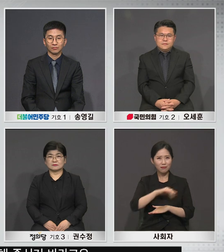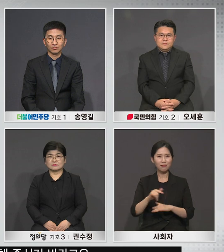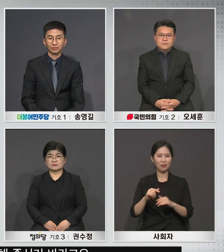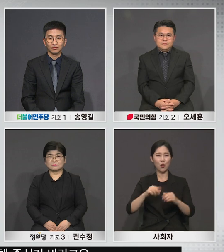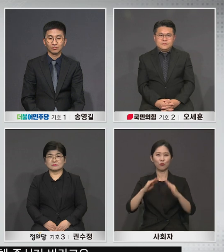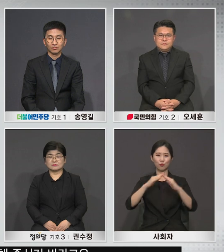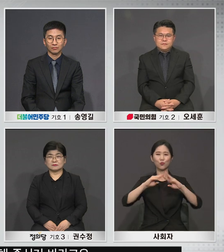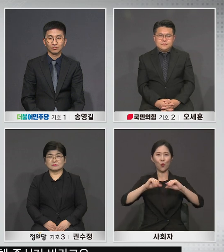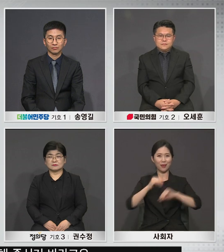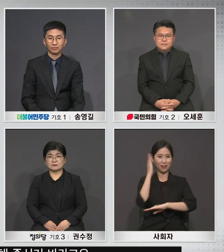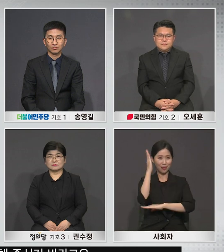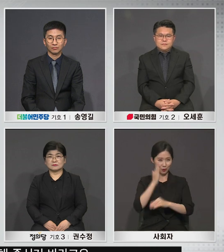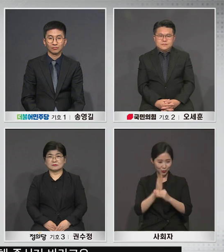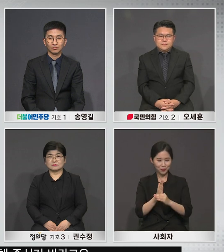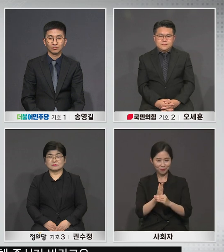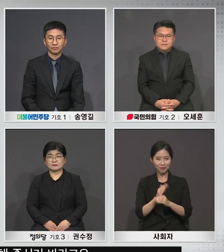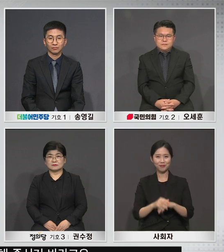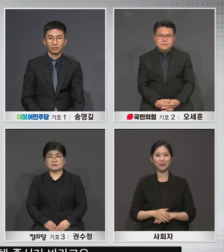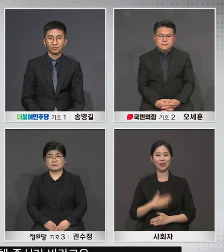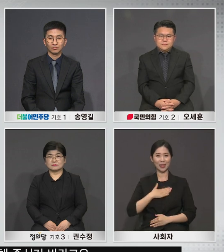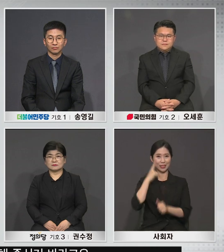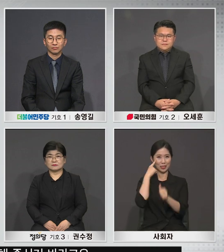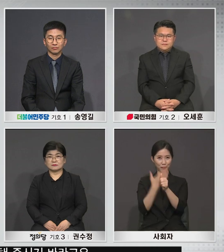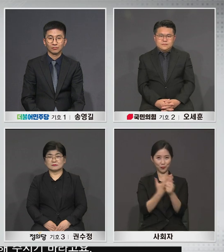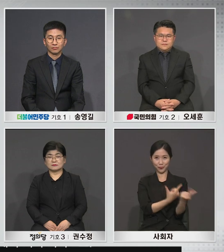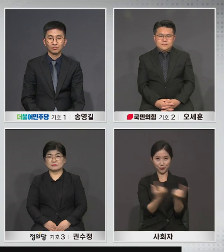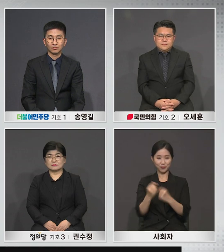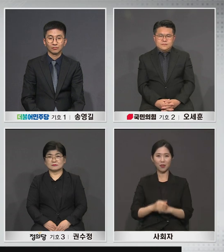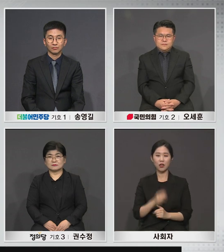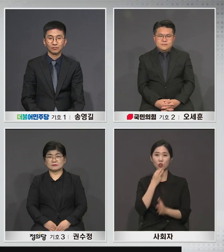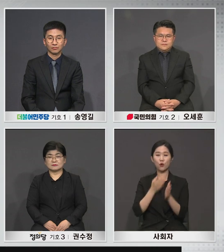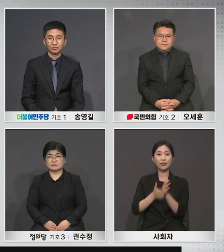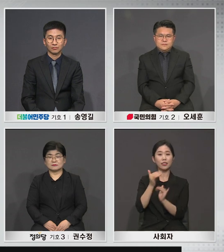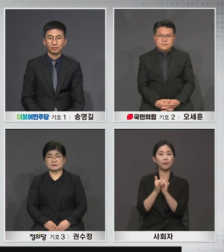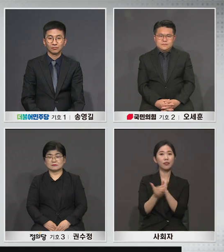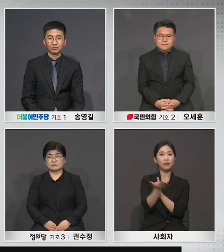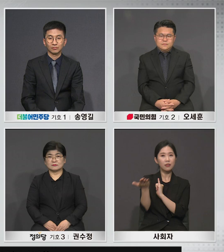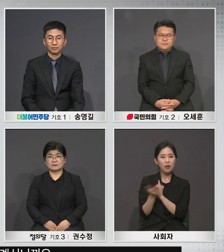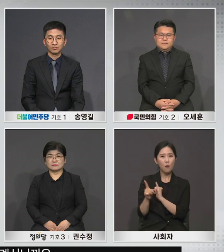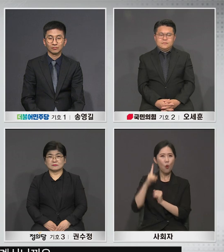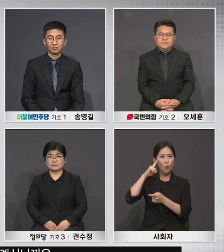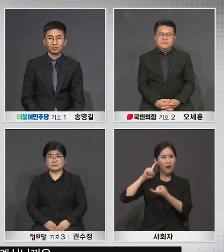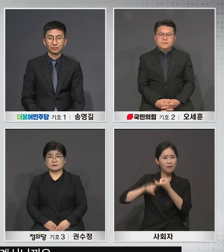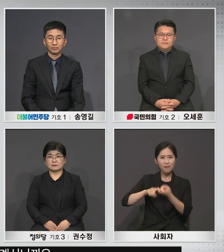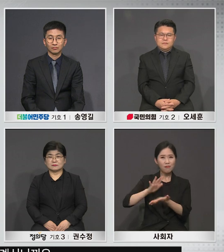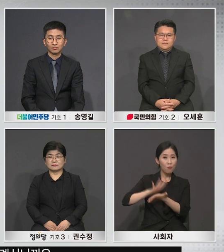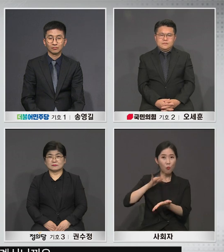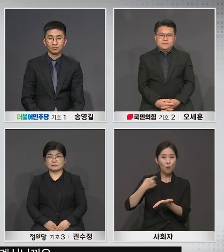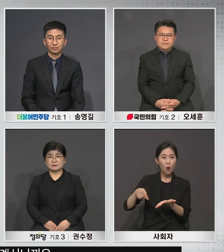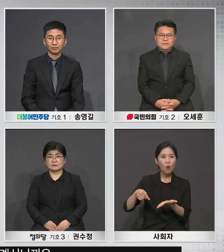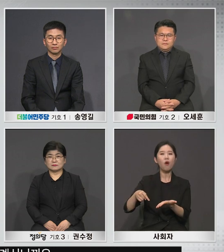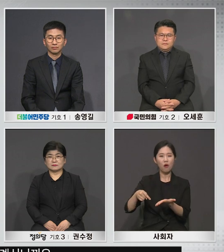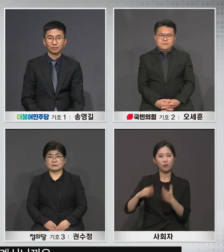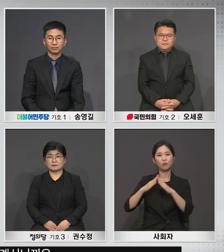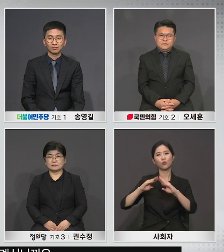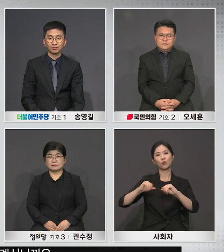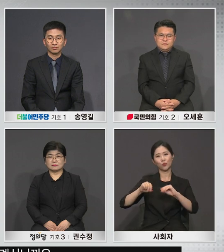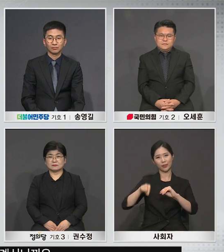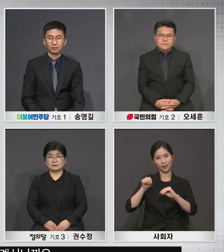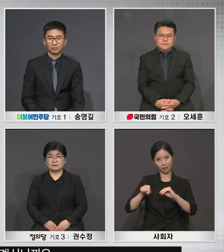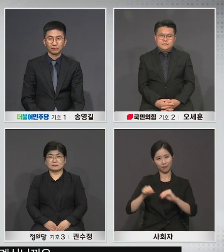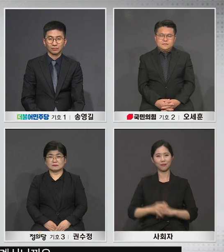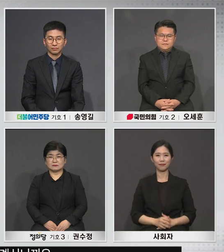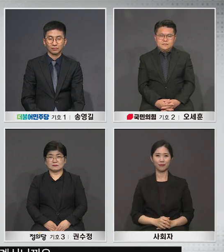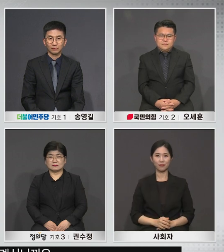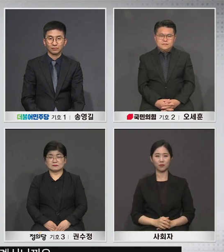계시니까요. 자 그럼 공통질문 드리겠습니다. 서울시민들에게 가장 큰 관심사 가운데 하나가 아무래도 부동산 문제가 아닐까 싶습니다.